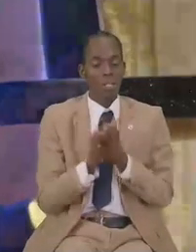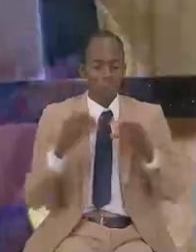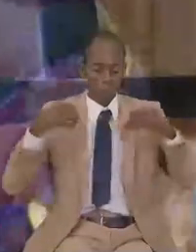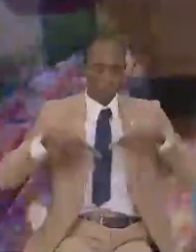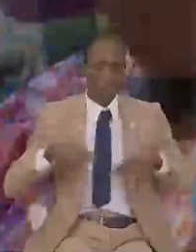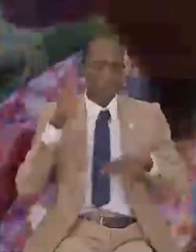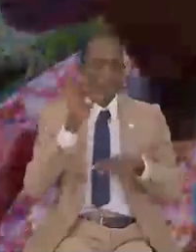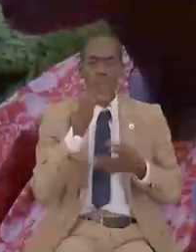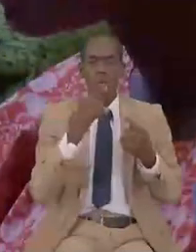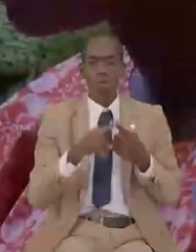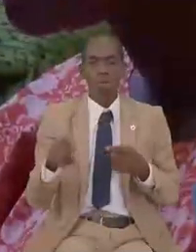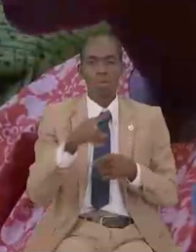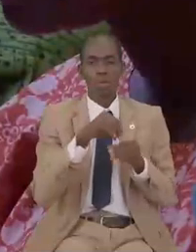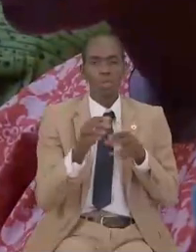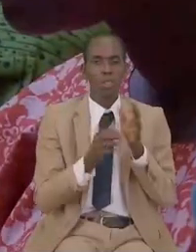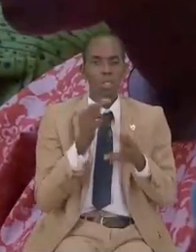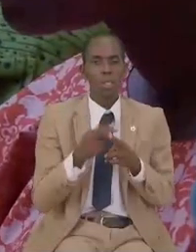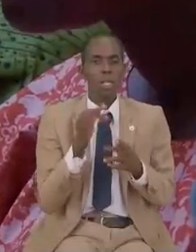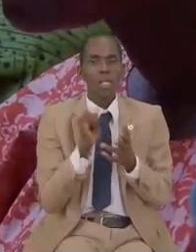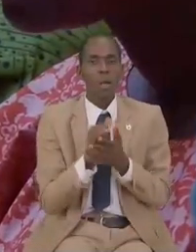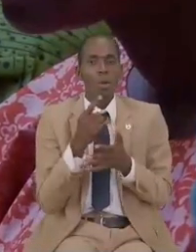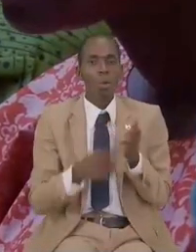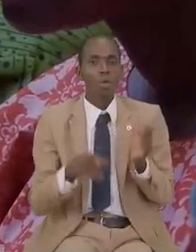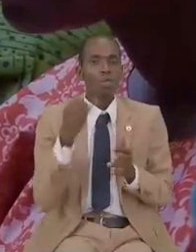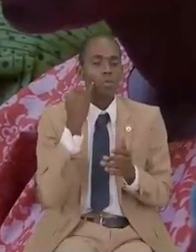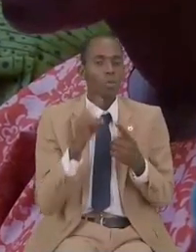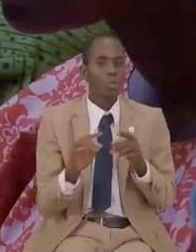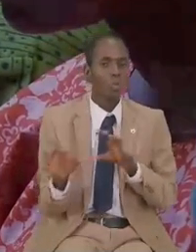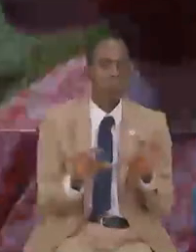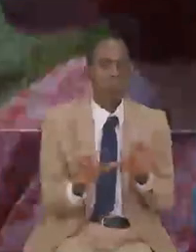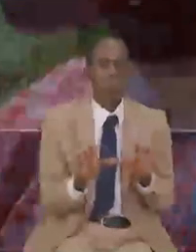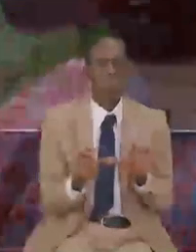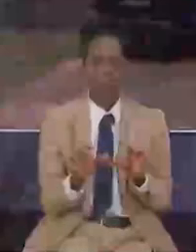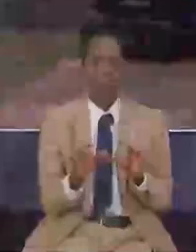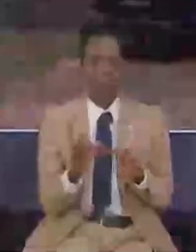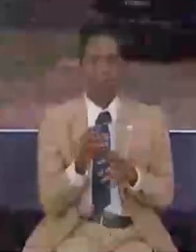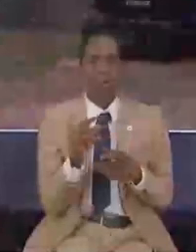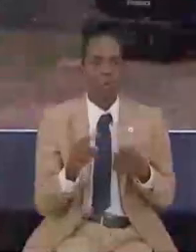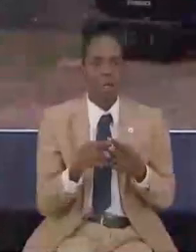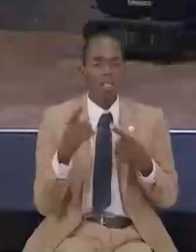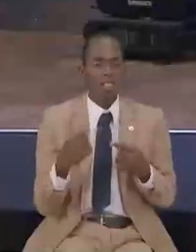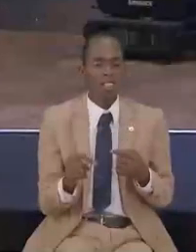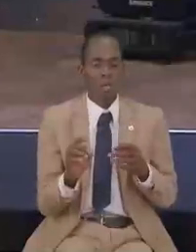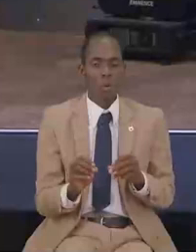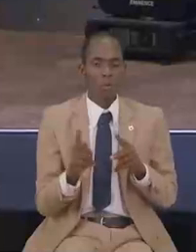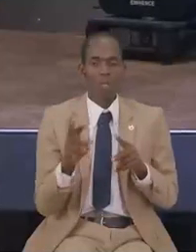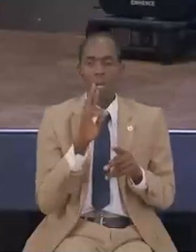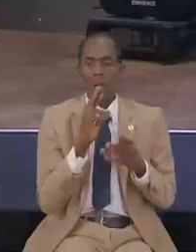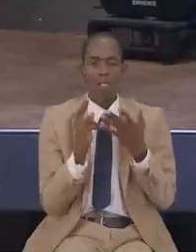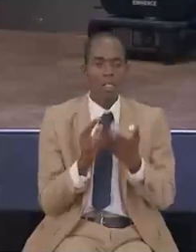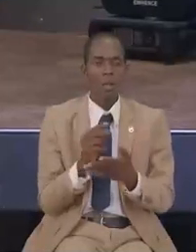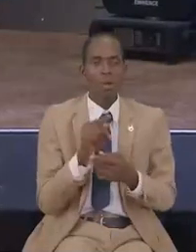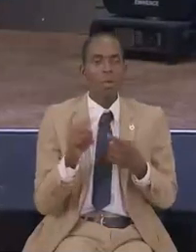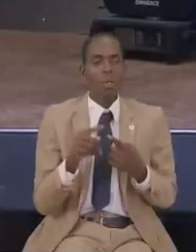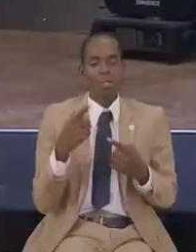pas. Parce que ce que vous devez faire, lorsque Dieu est favorable, lorsque les opportunités sont là, lorsque les bonnes